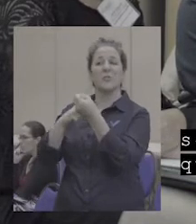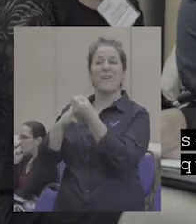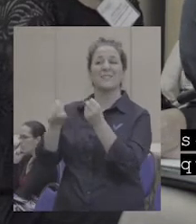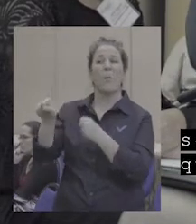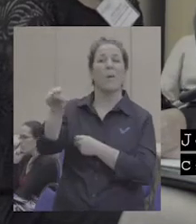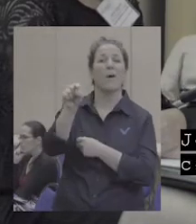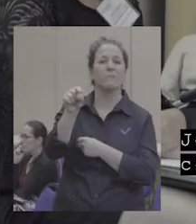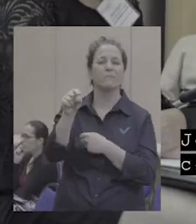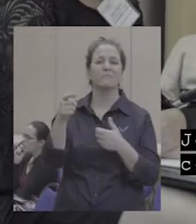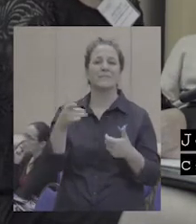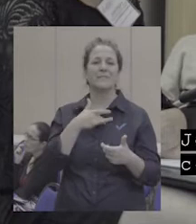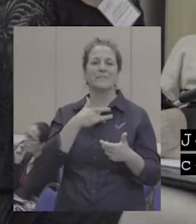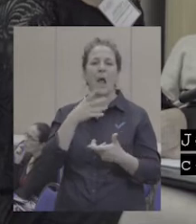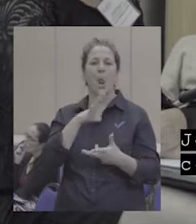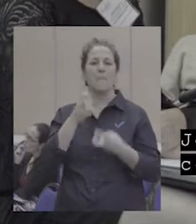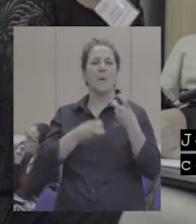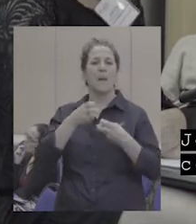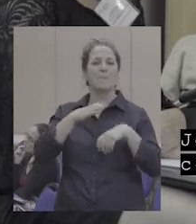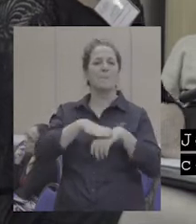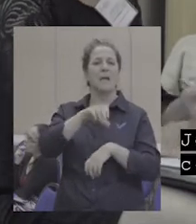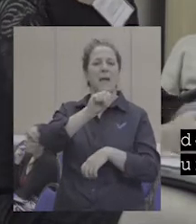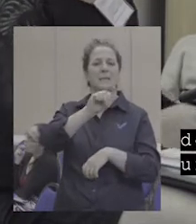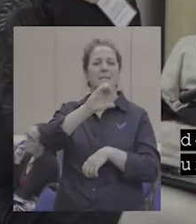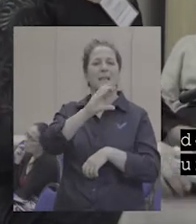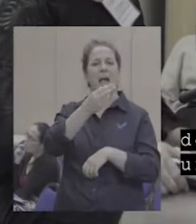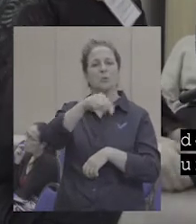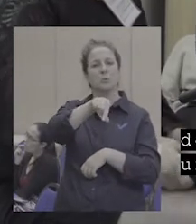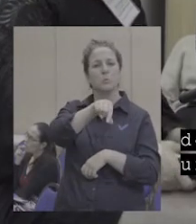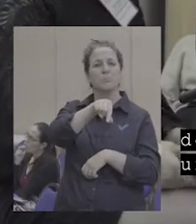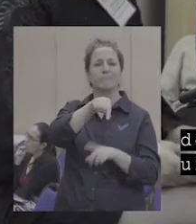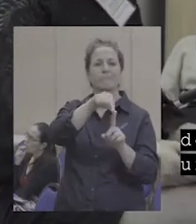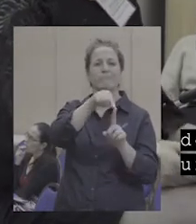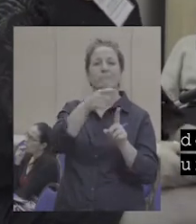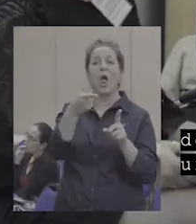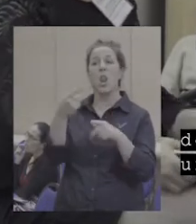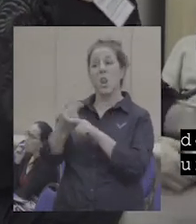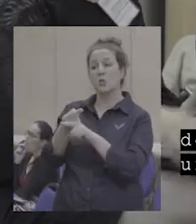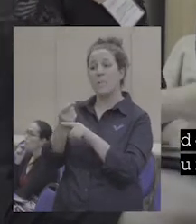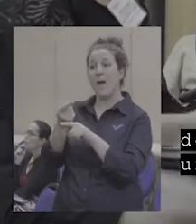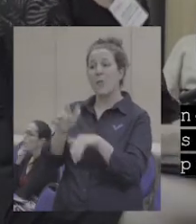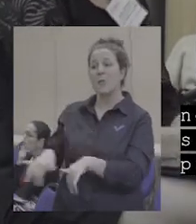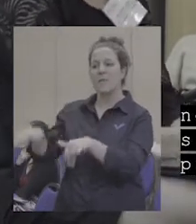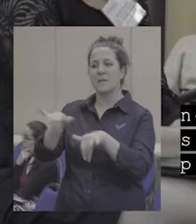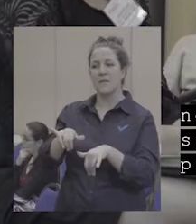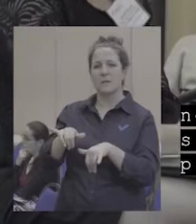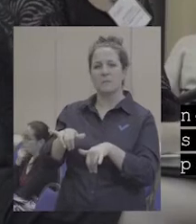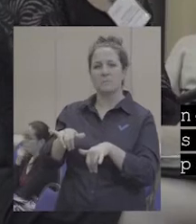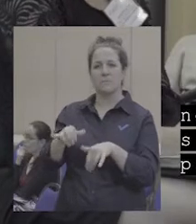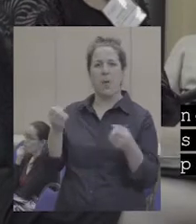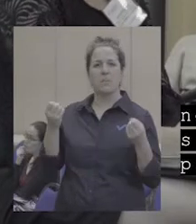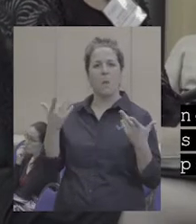quelques problématiques. Je pense que c'est un peu du côté de la SHQ, dans le sens de dire que les logements universels ne sont pas